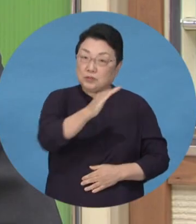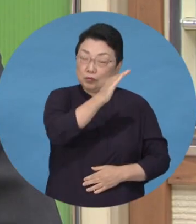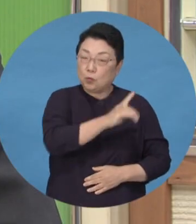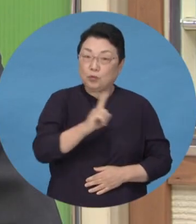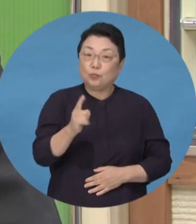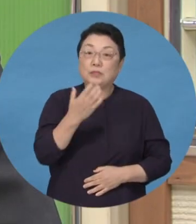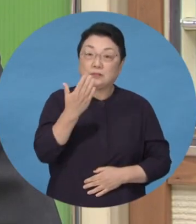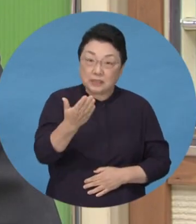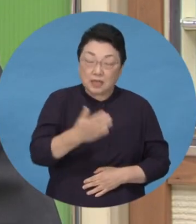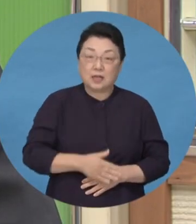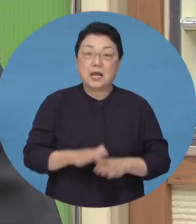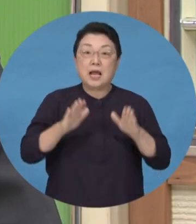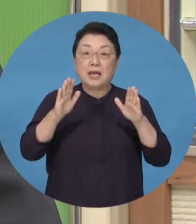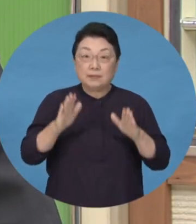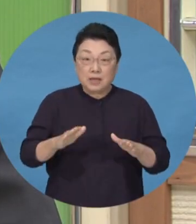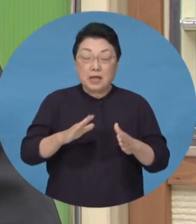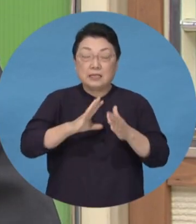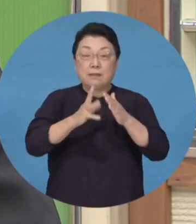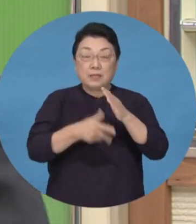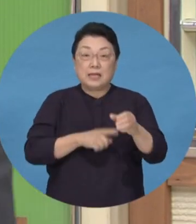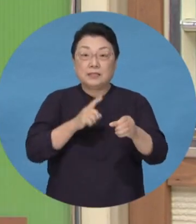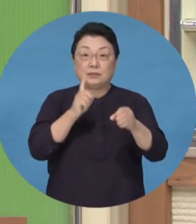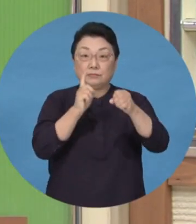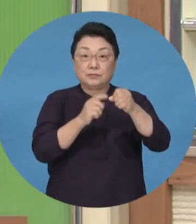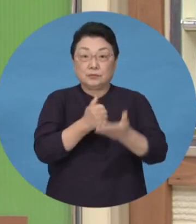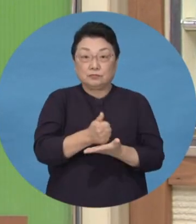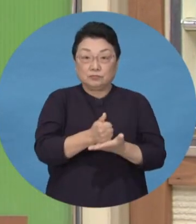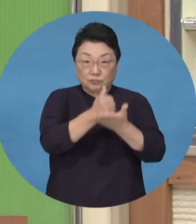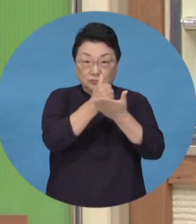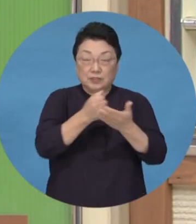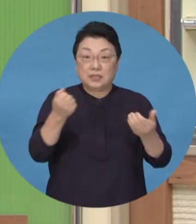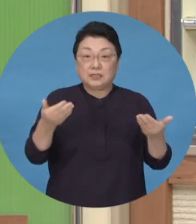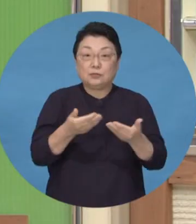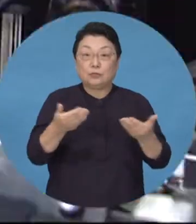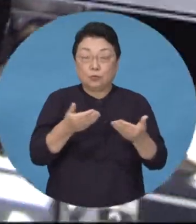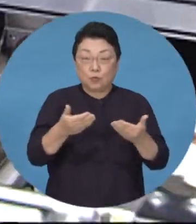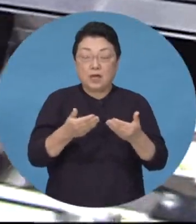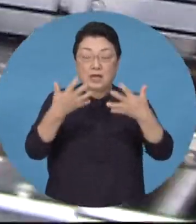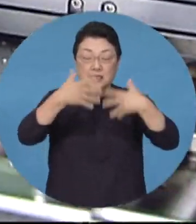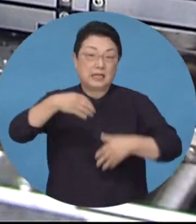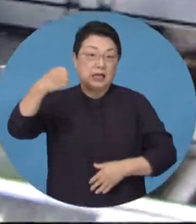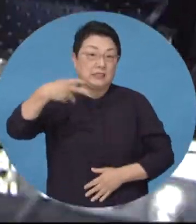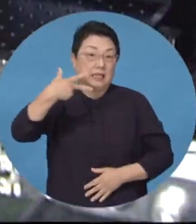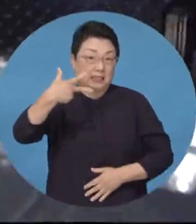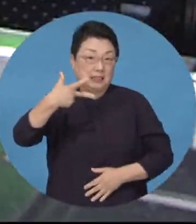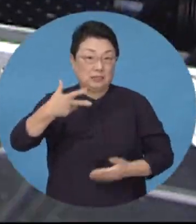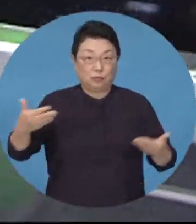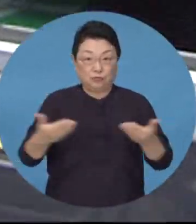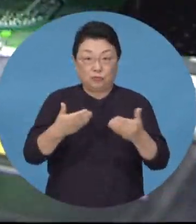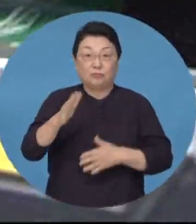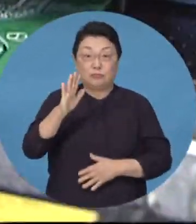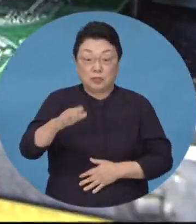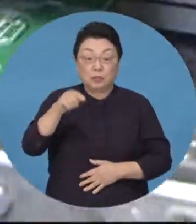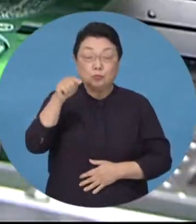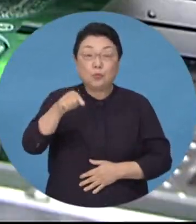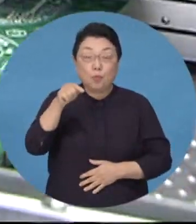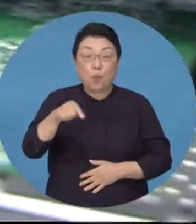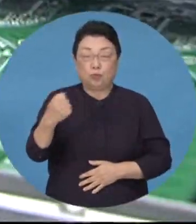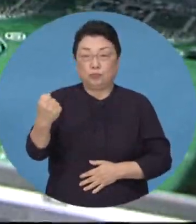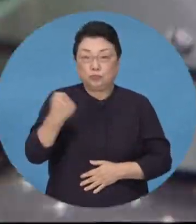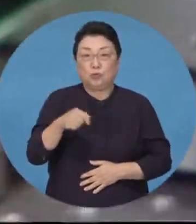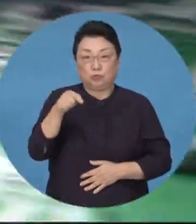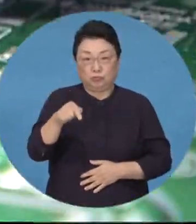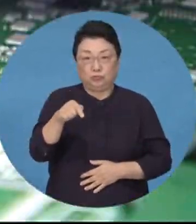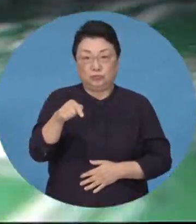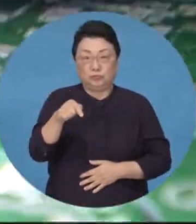今山梨県のメイン産業は機械電子工業ですけれどもこの機械電子工業強化しながら